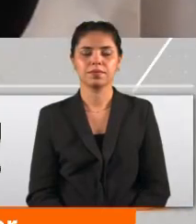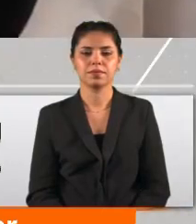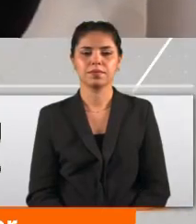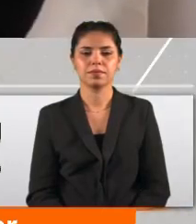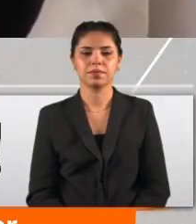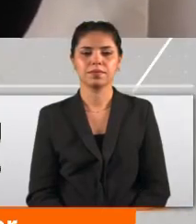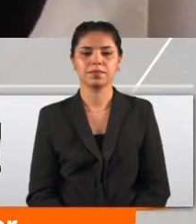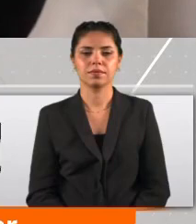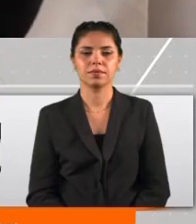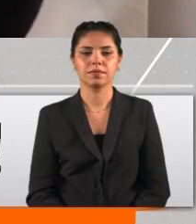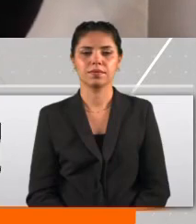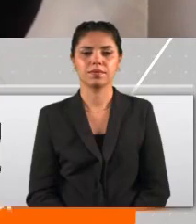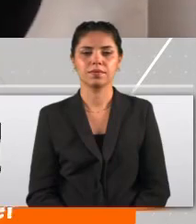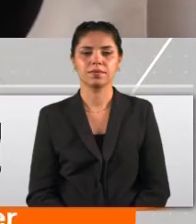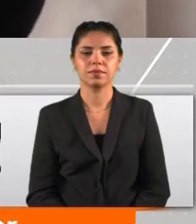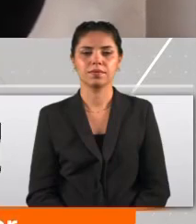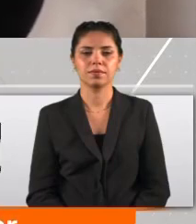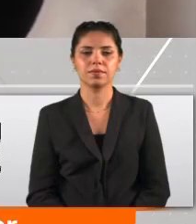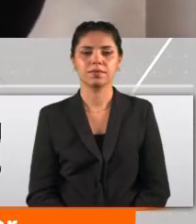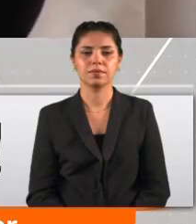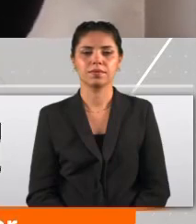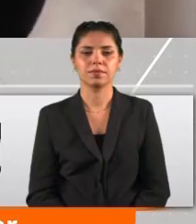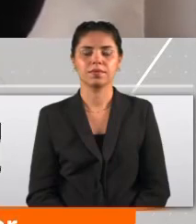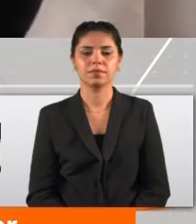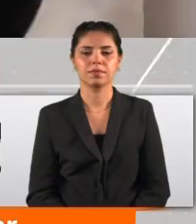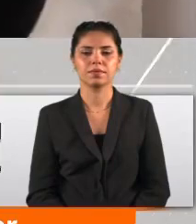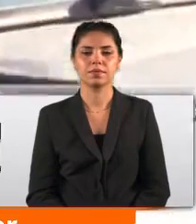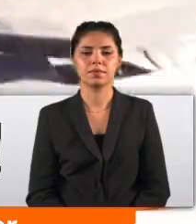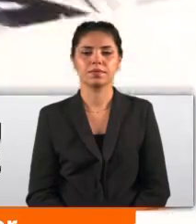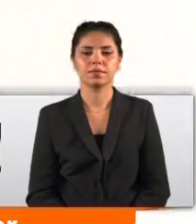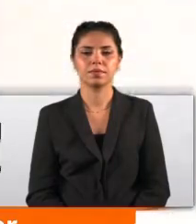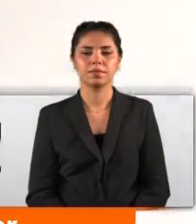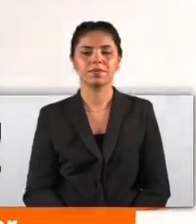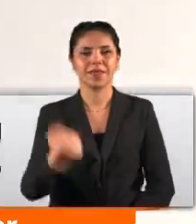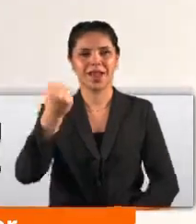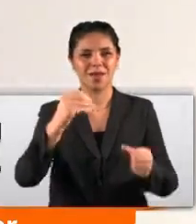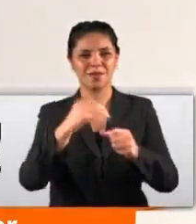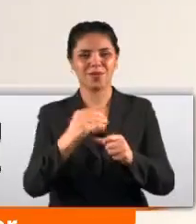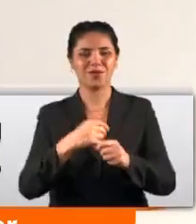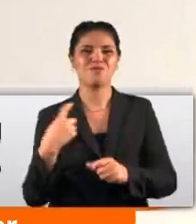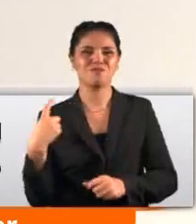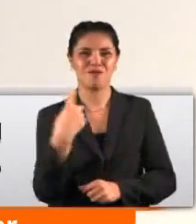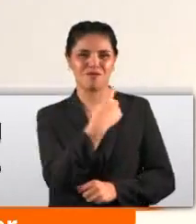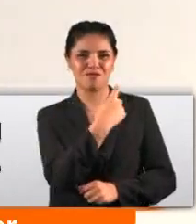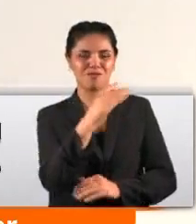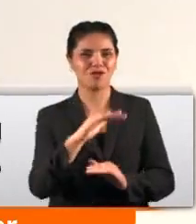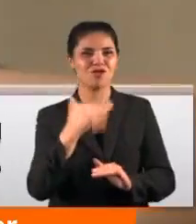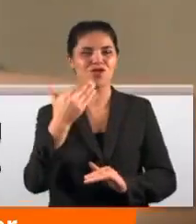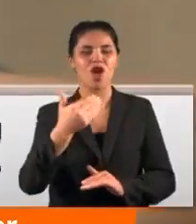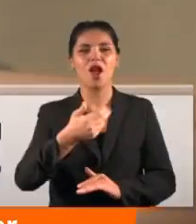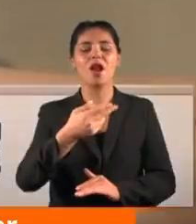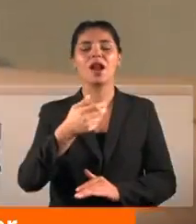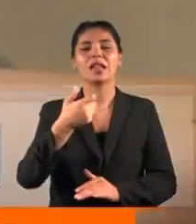Çakmak ateşlenince 2 saniye içinde yandı yani aracın içinde sıktığı parfümün ardından